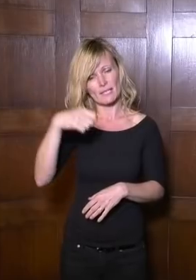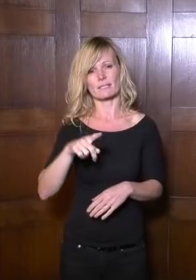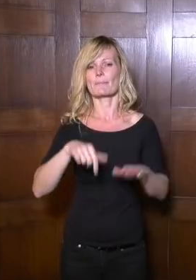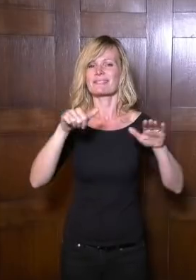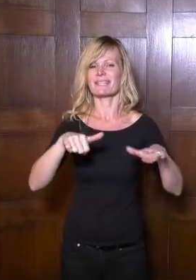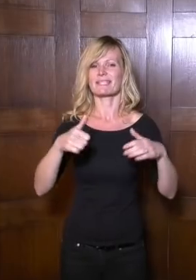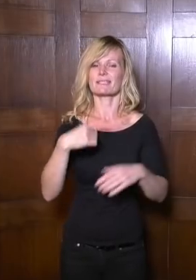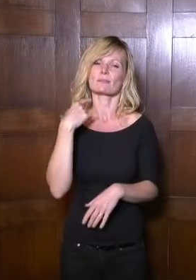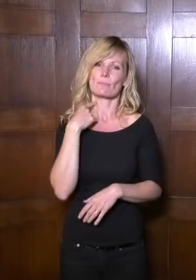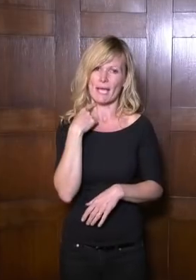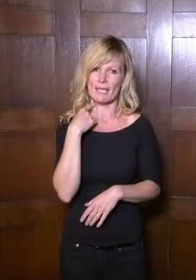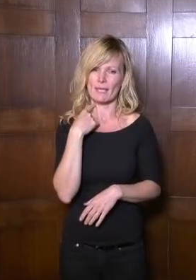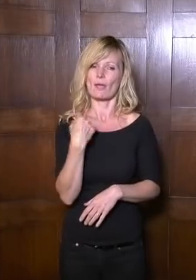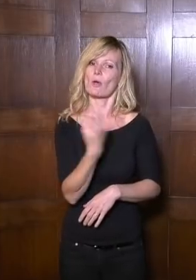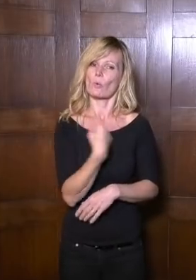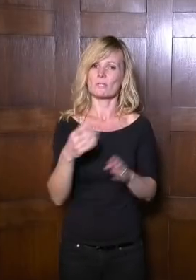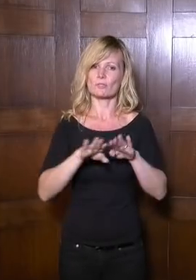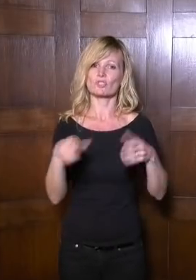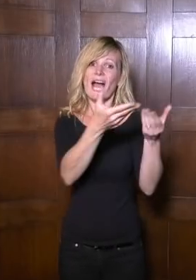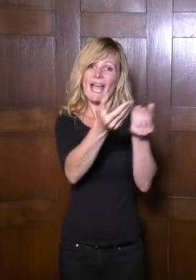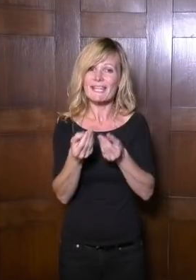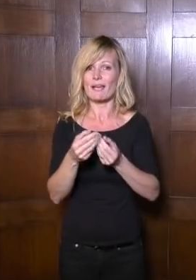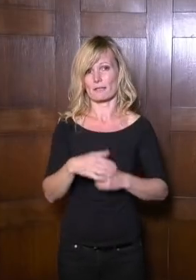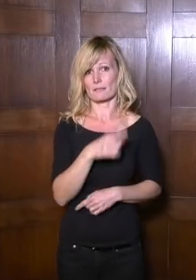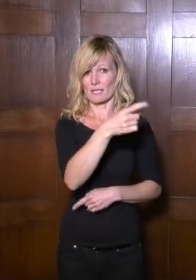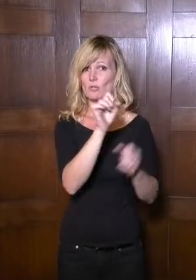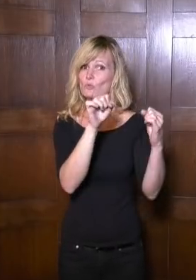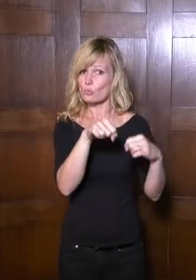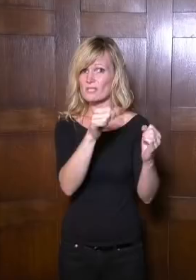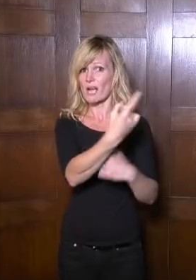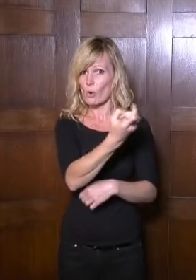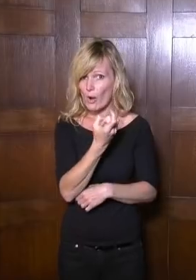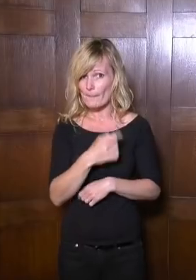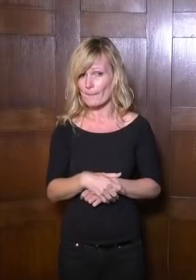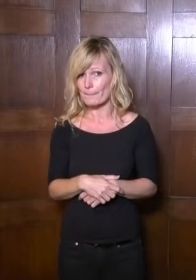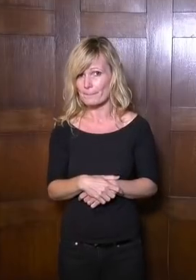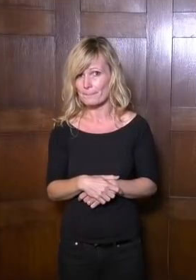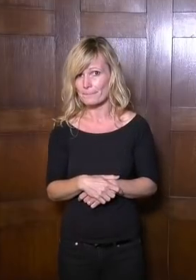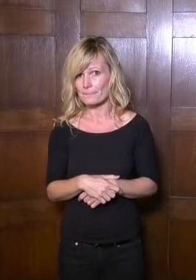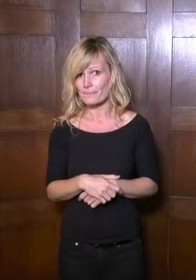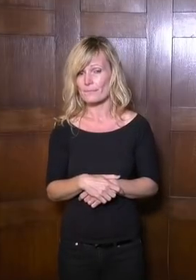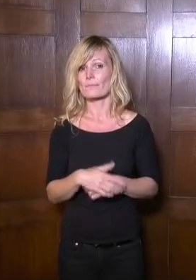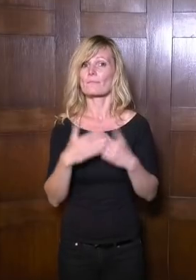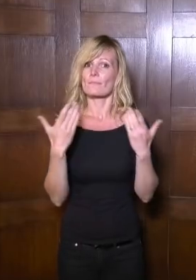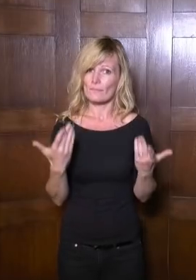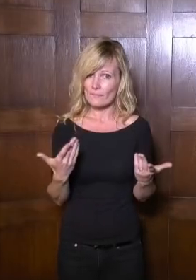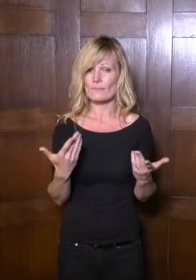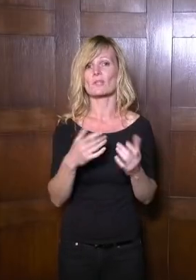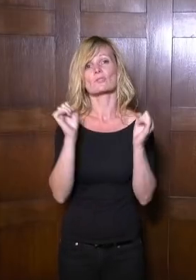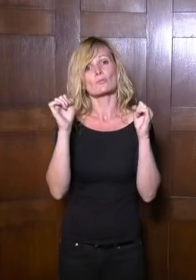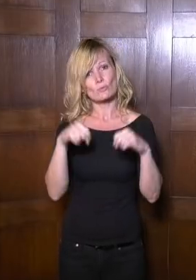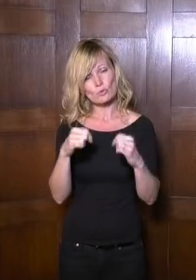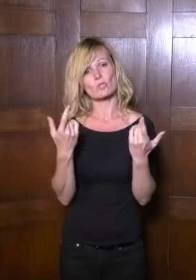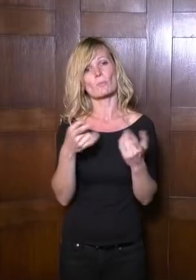an unserem Runden Tisch eingeladen. Ihre Zusage, zu kommen, ist ein Zeichen der Zustimmung zu einem